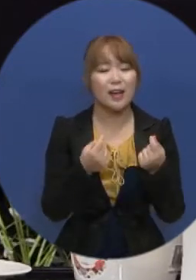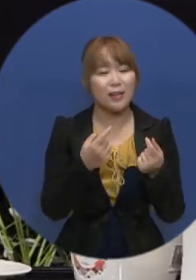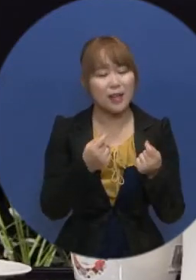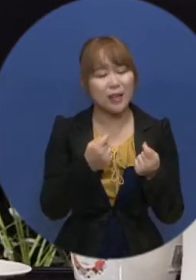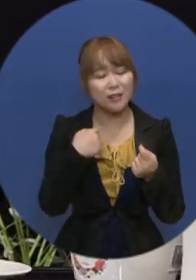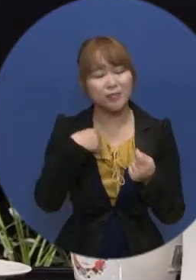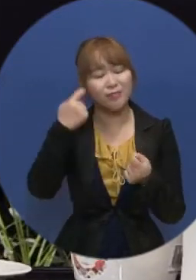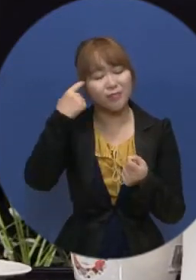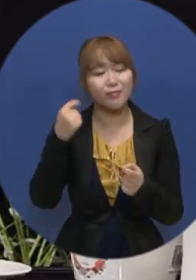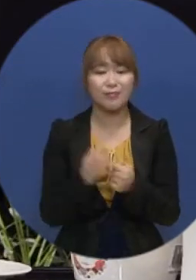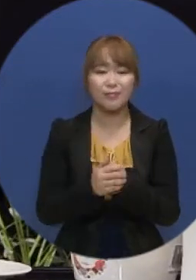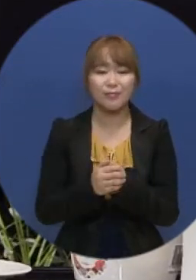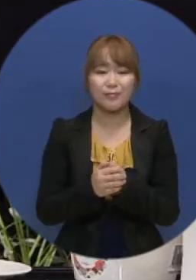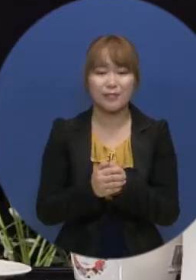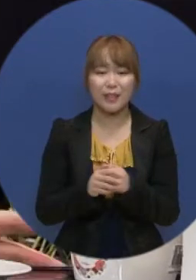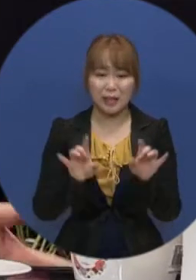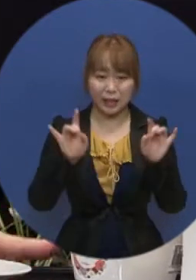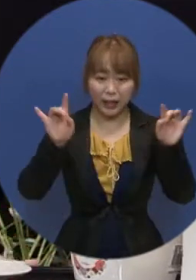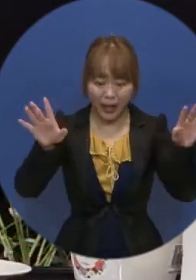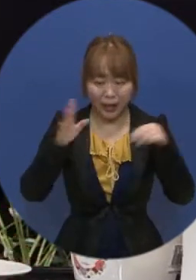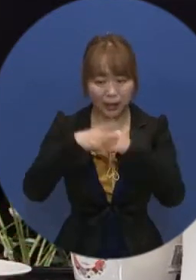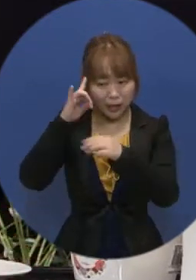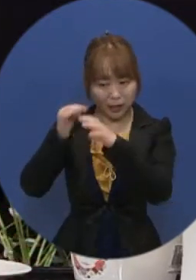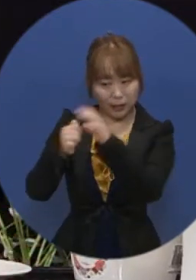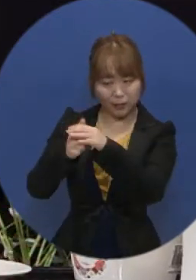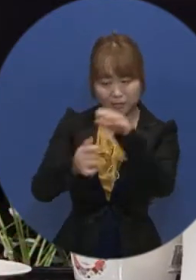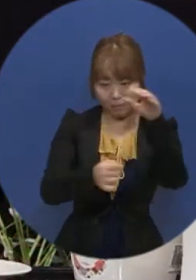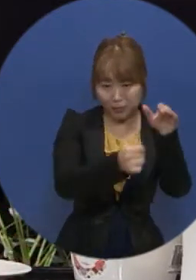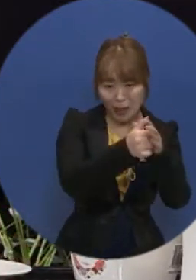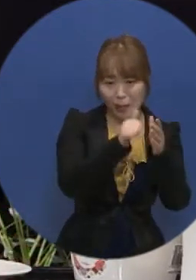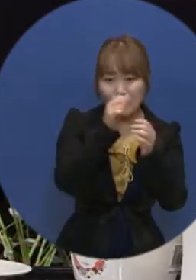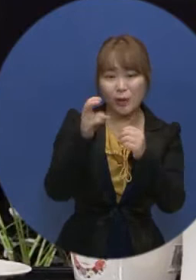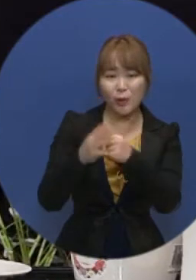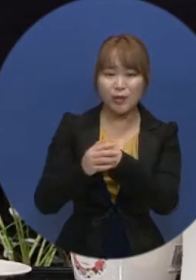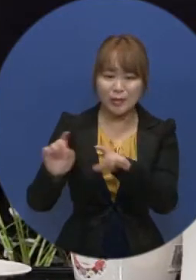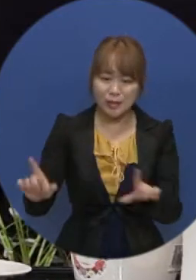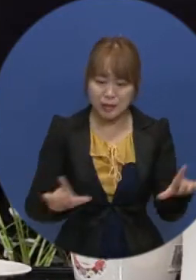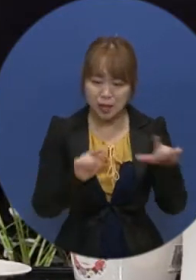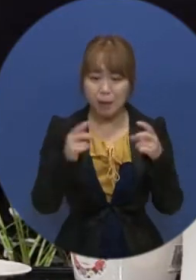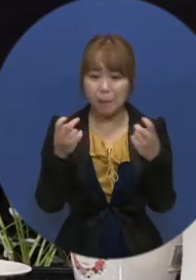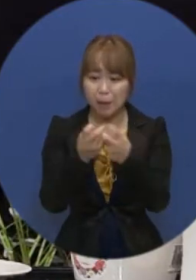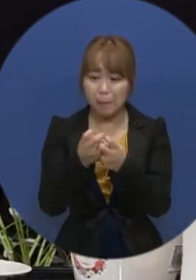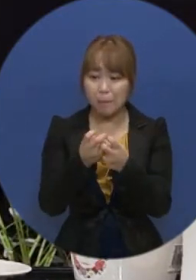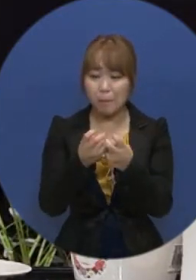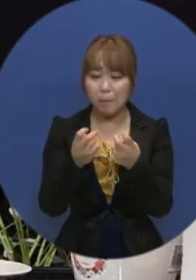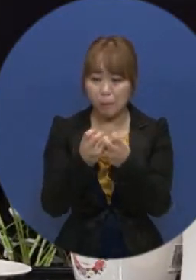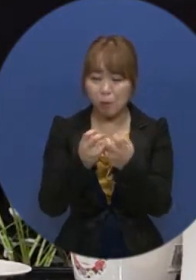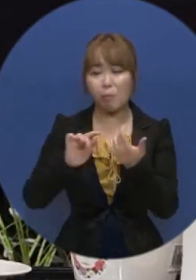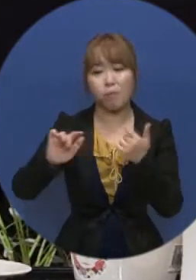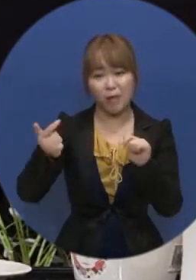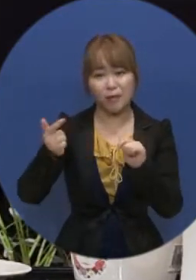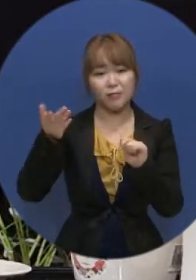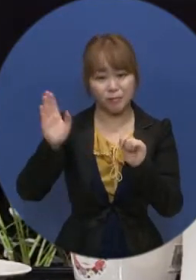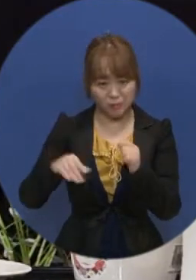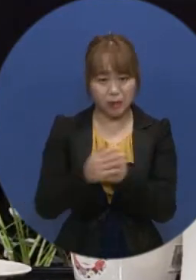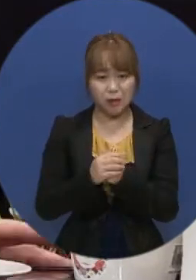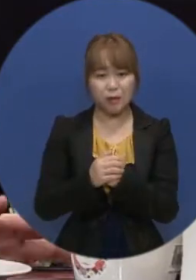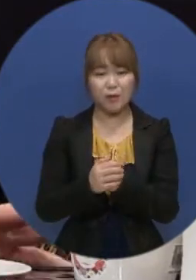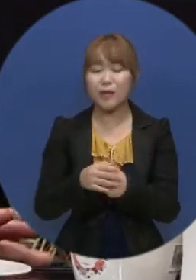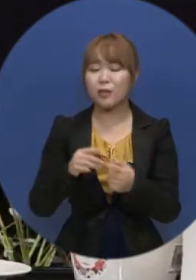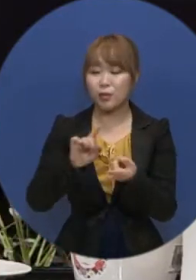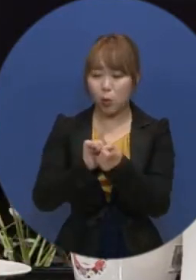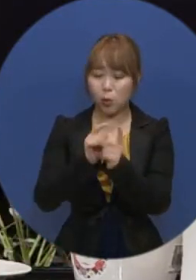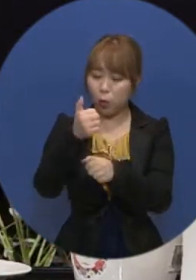봅니다. 아, 각자 개성이 있고 네. 가장 삶의 방식이 있고 네네. 그러나 그 50여